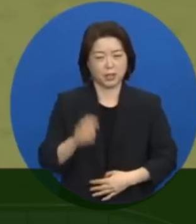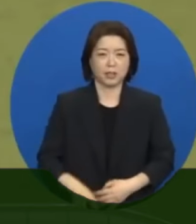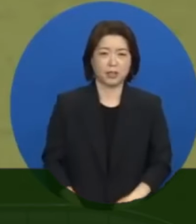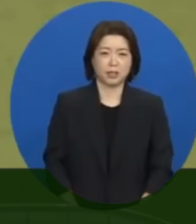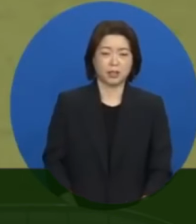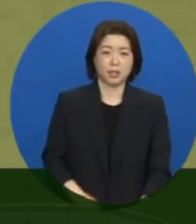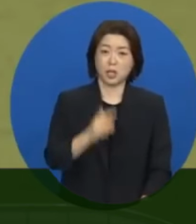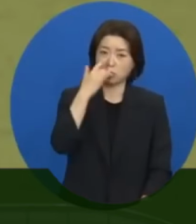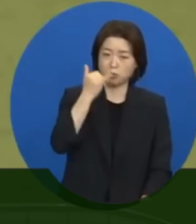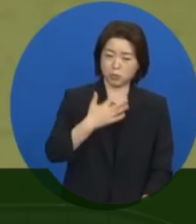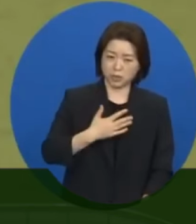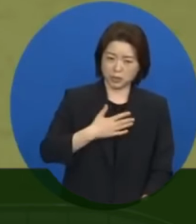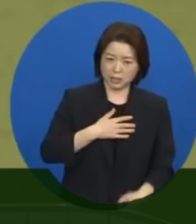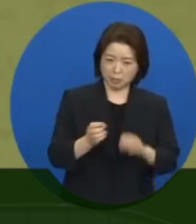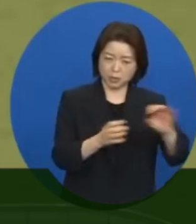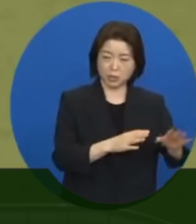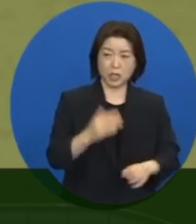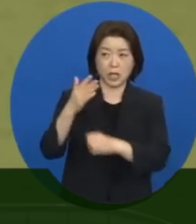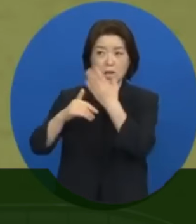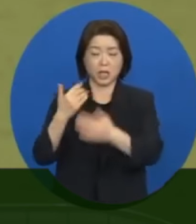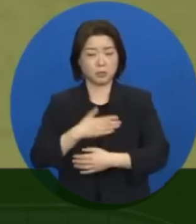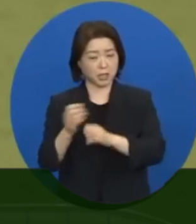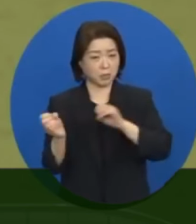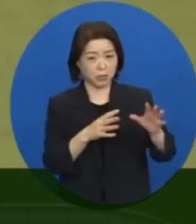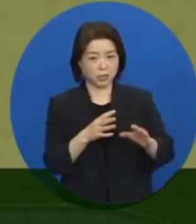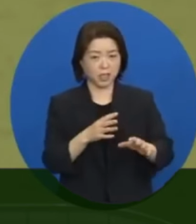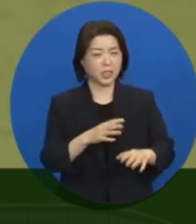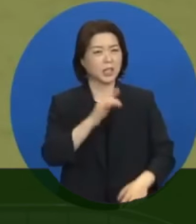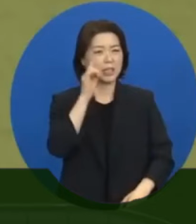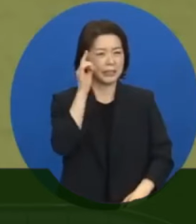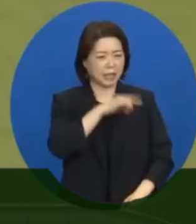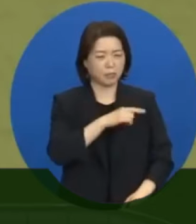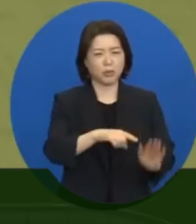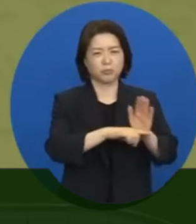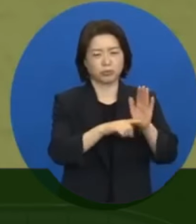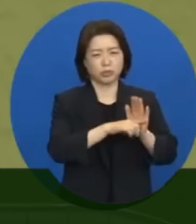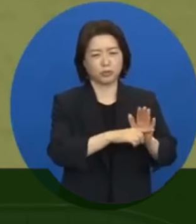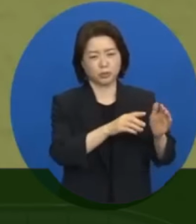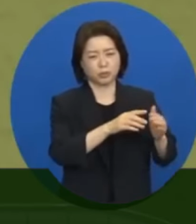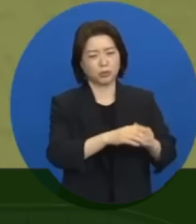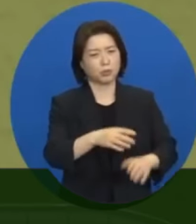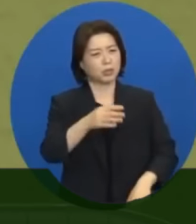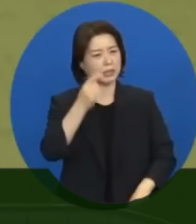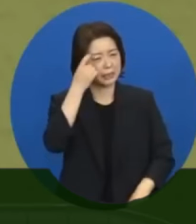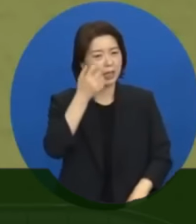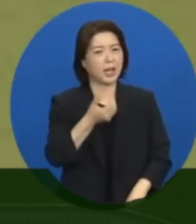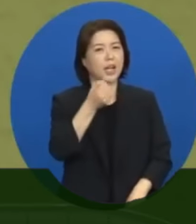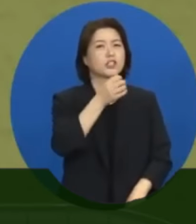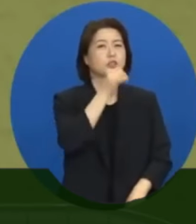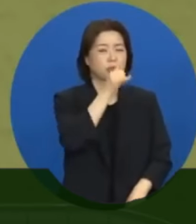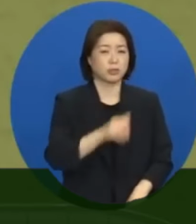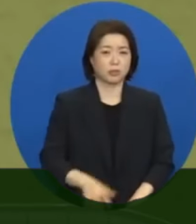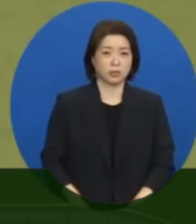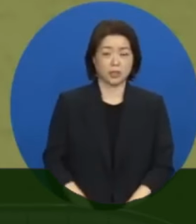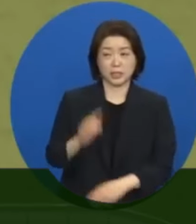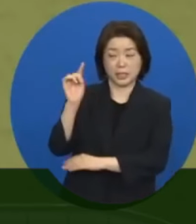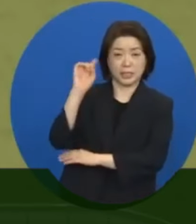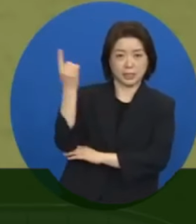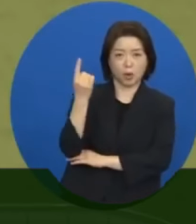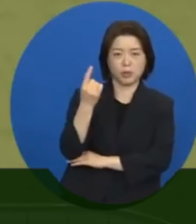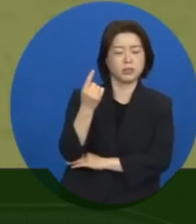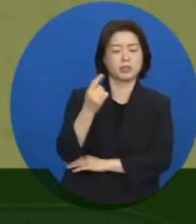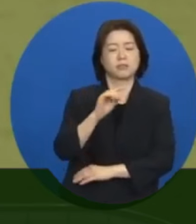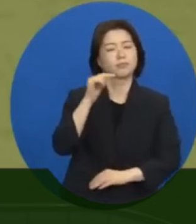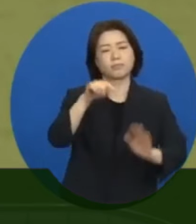나를 버렸으니까 하나님도 나를 버렸구나 하나님이 안 계시구나 이렇게 결론이 갈 수도 있어요 그런데 다윗은 부모님은 나를 버렸지만 내가 의지할